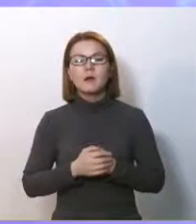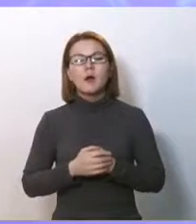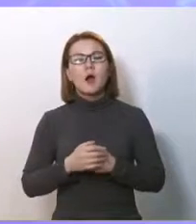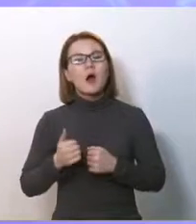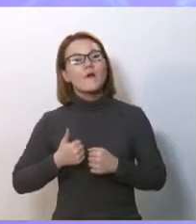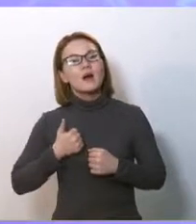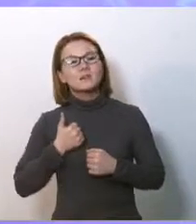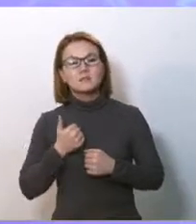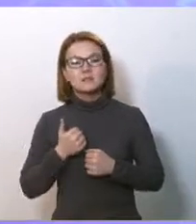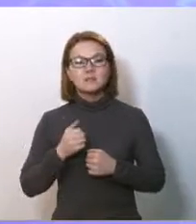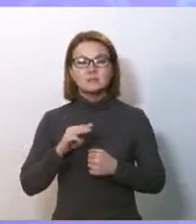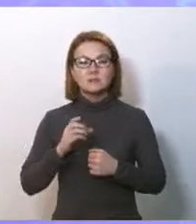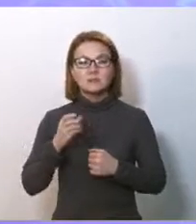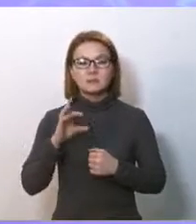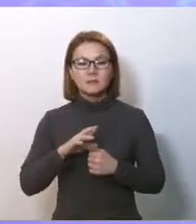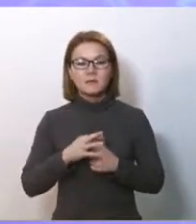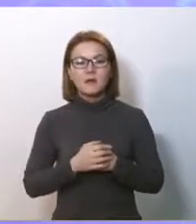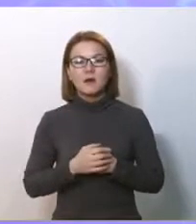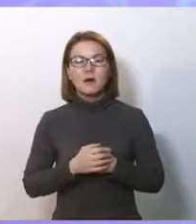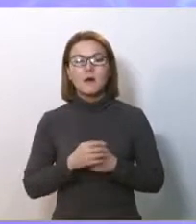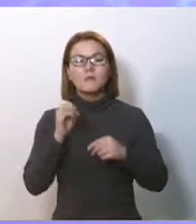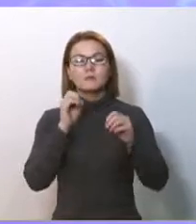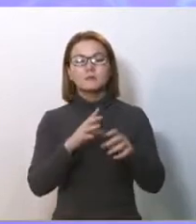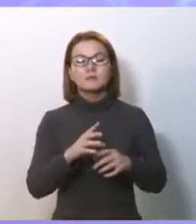хвастаться, попасть впросак,